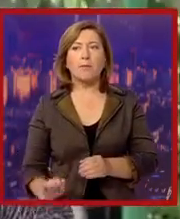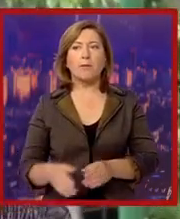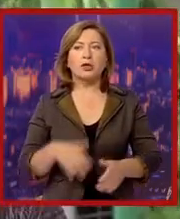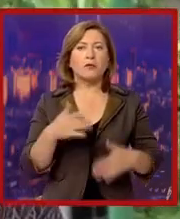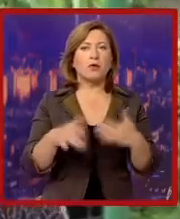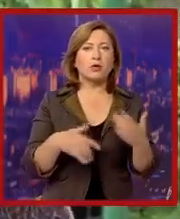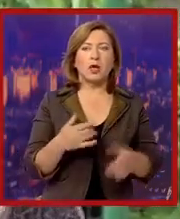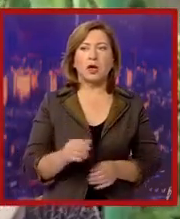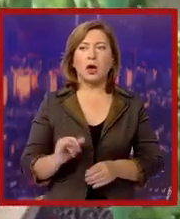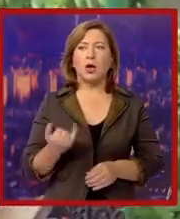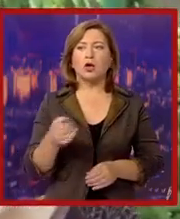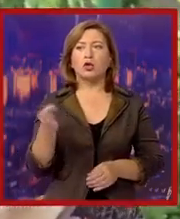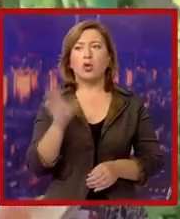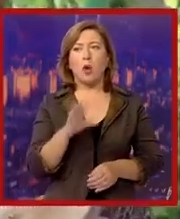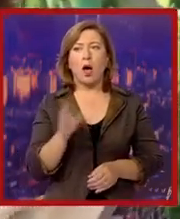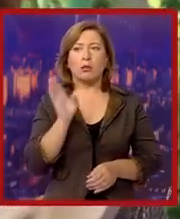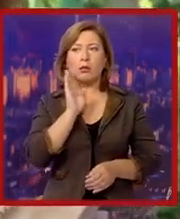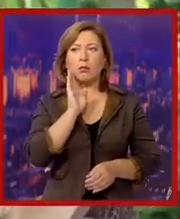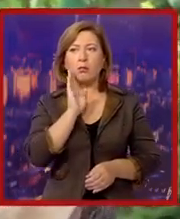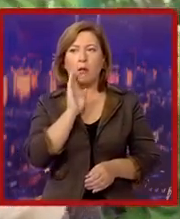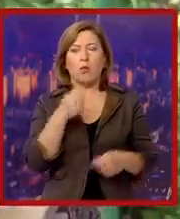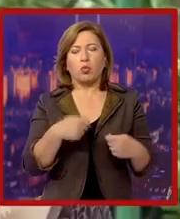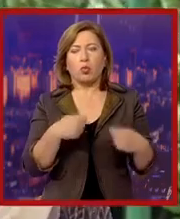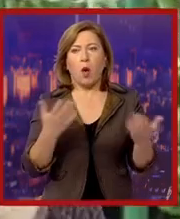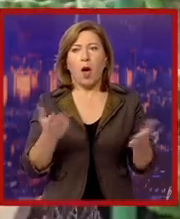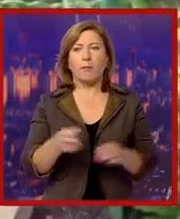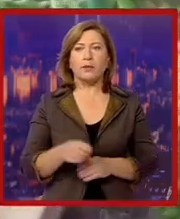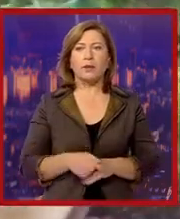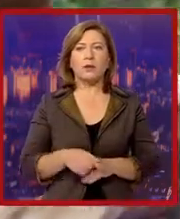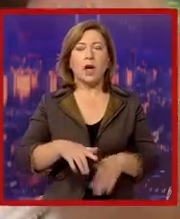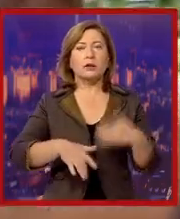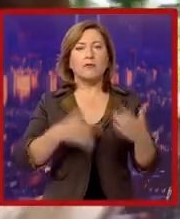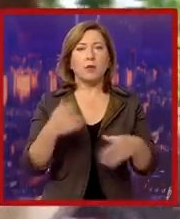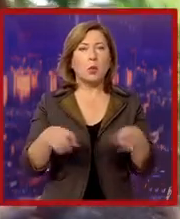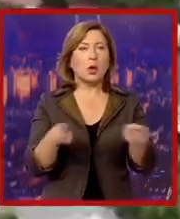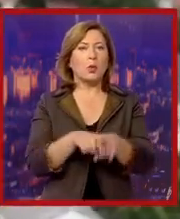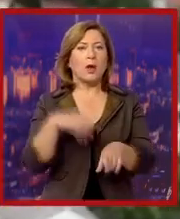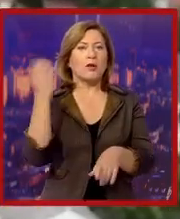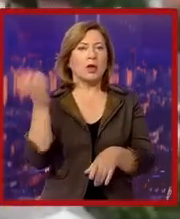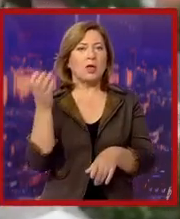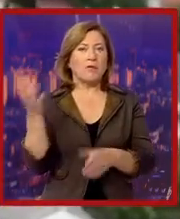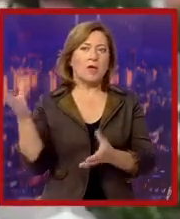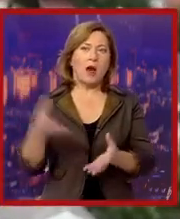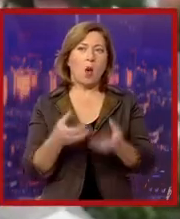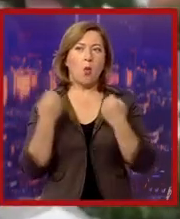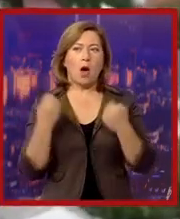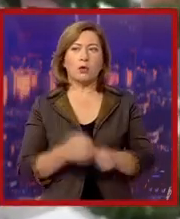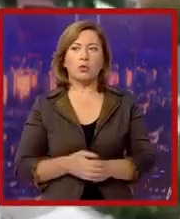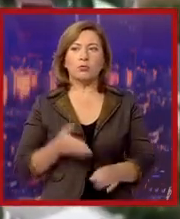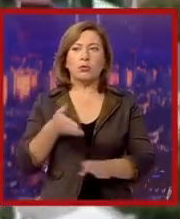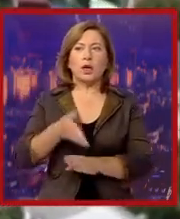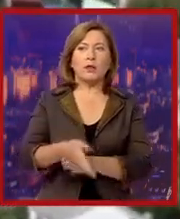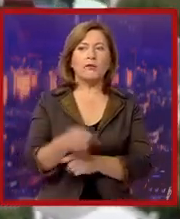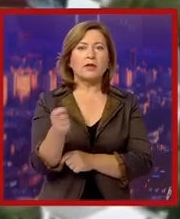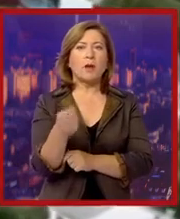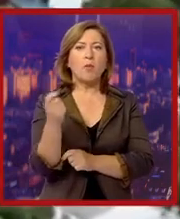și o mamă, o soară, o doamnă care i-a venit rău și-a venit salvarea și-a luat-o. Intervenția pompierilor a fost extrem